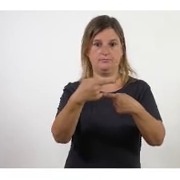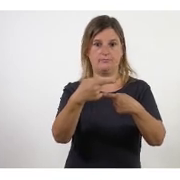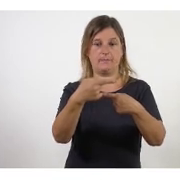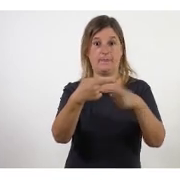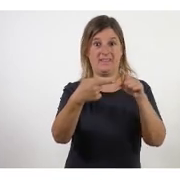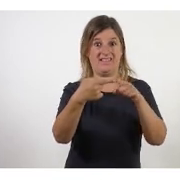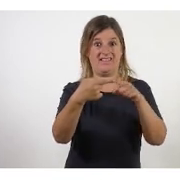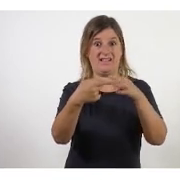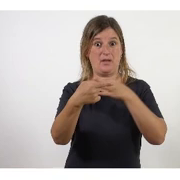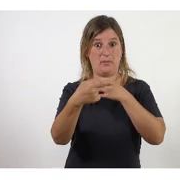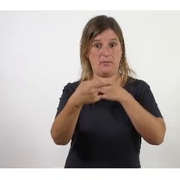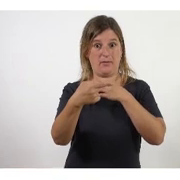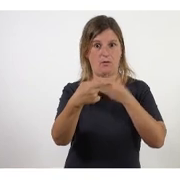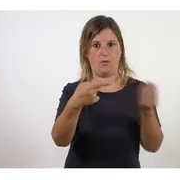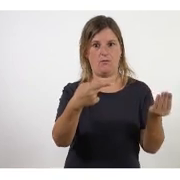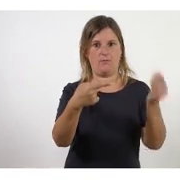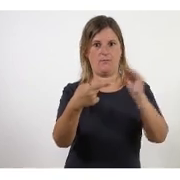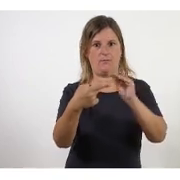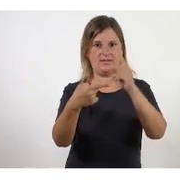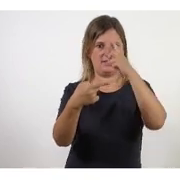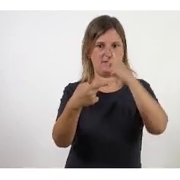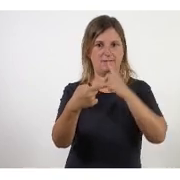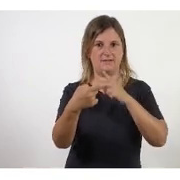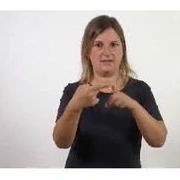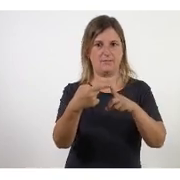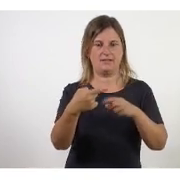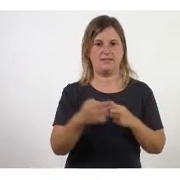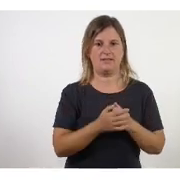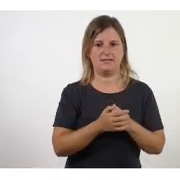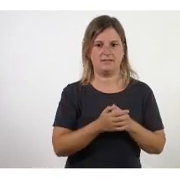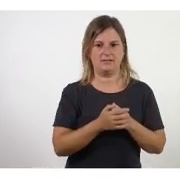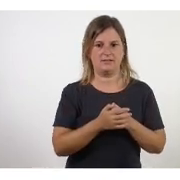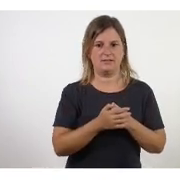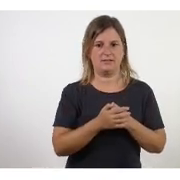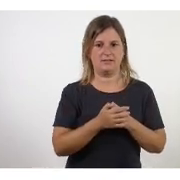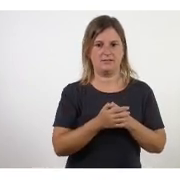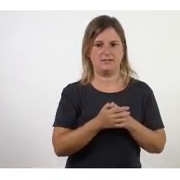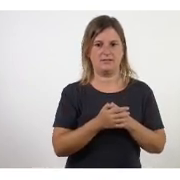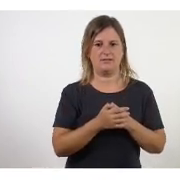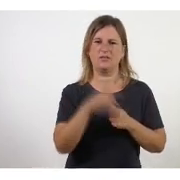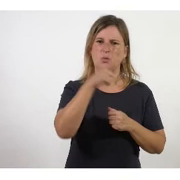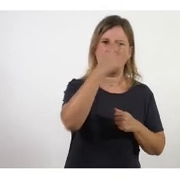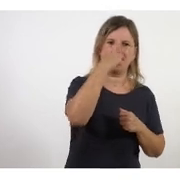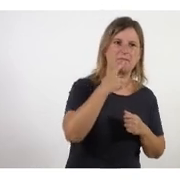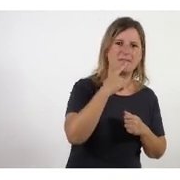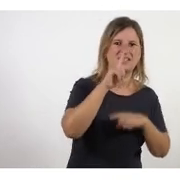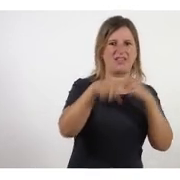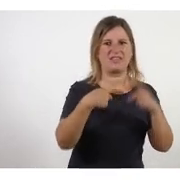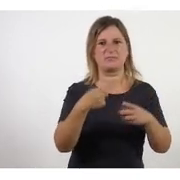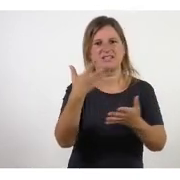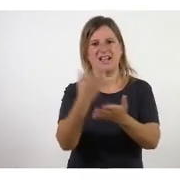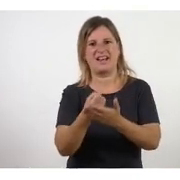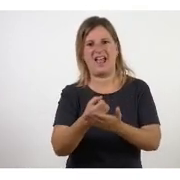veu, col·locaré les imatges que exemplifiquin allò que estic dient. Feu-ho així, no feu al revés. No col·loqueu les imatges i després intenteu gravar,